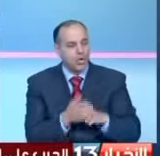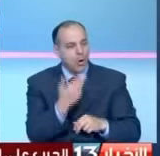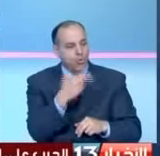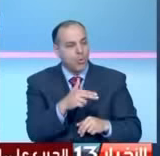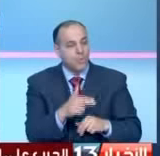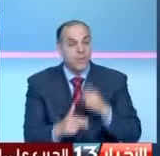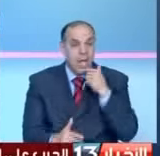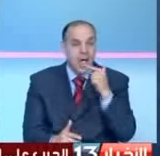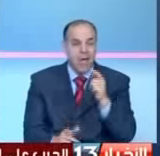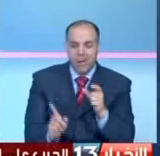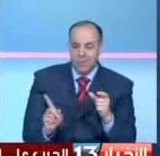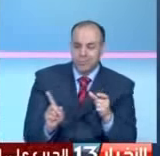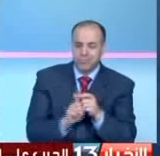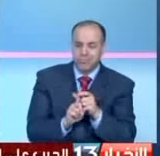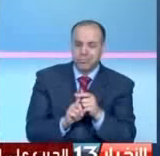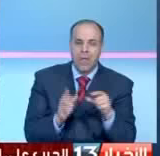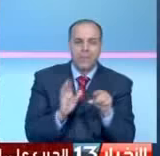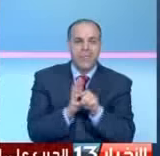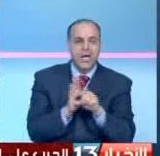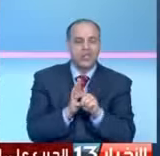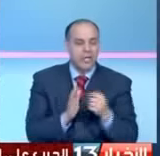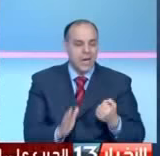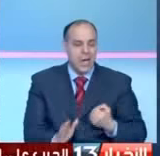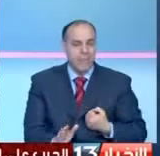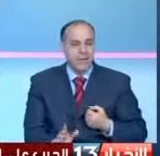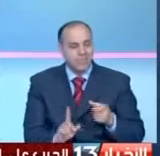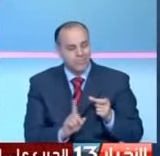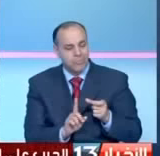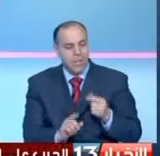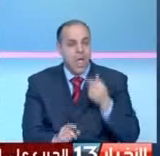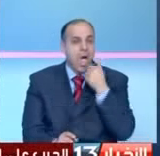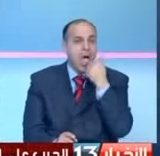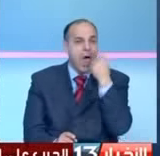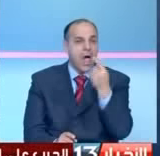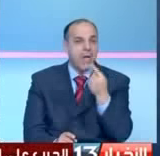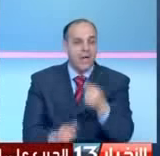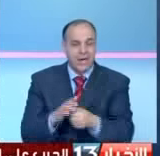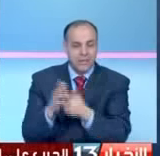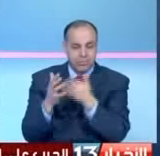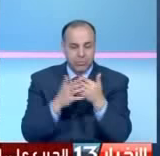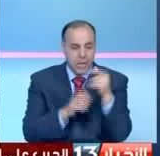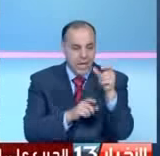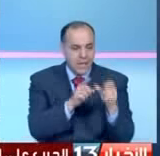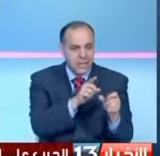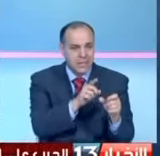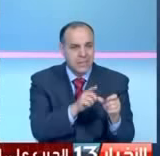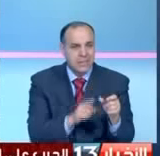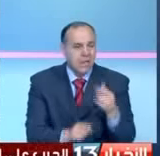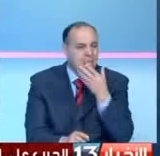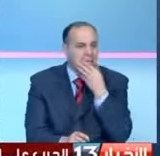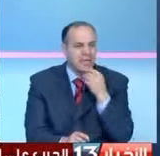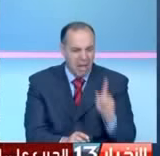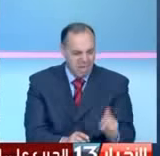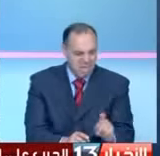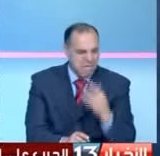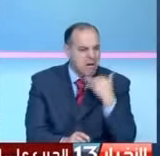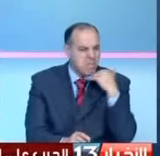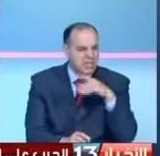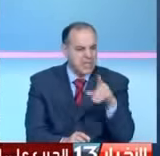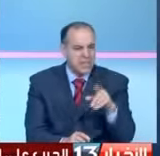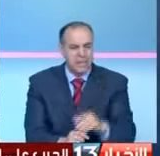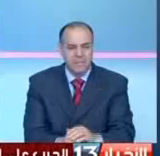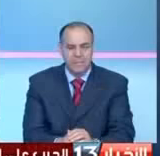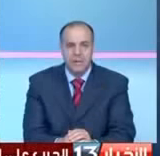خطوة لتضييق الخناق على تنظيم داعش الإرهابي الذي وصف ترامب عناصره بالجرذان القذرة